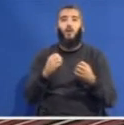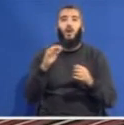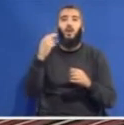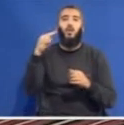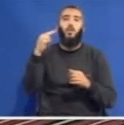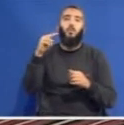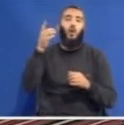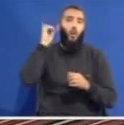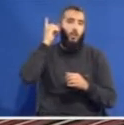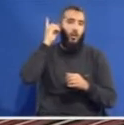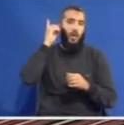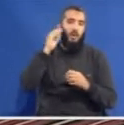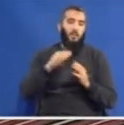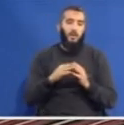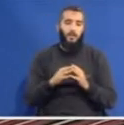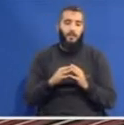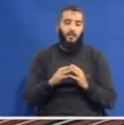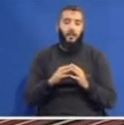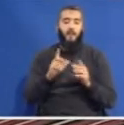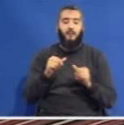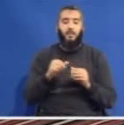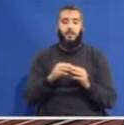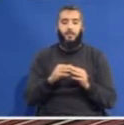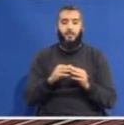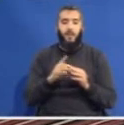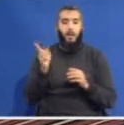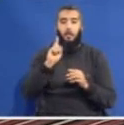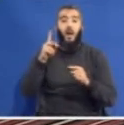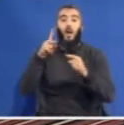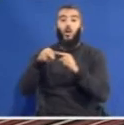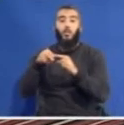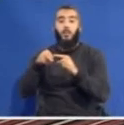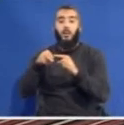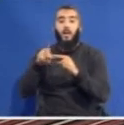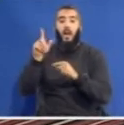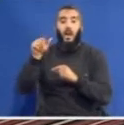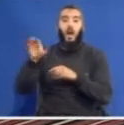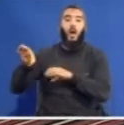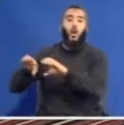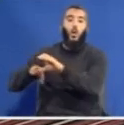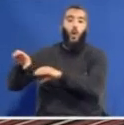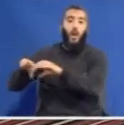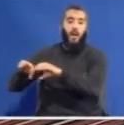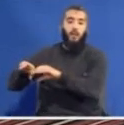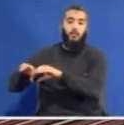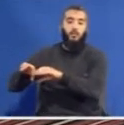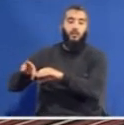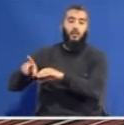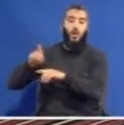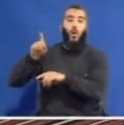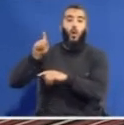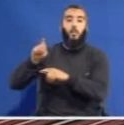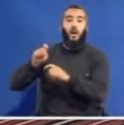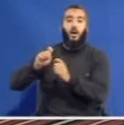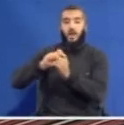ولا الشيخ عبد السلام. طيب شوف عمي علي خلي ما تقطعش الان ما تقطعش دوك الان تتواصل مع